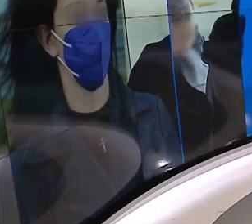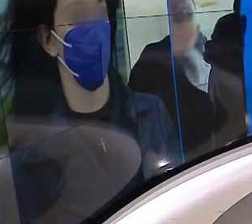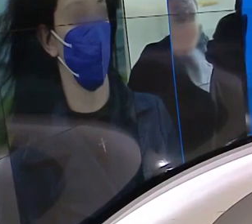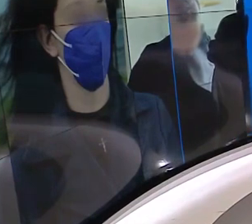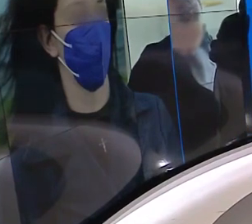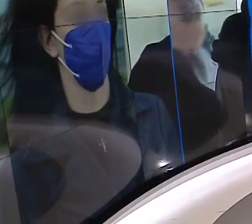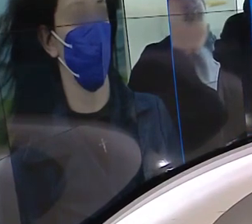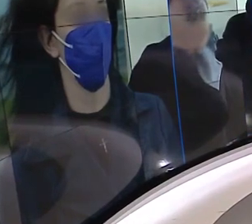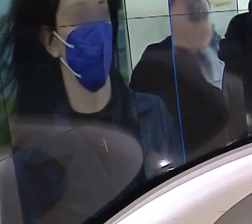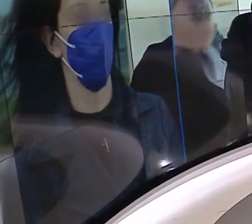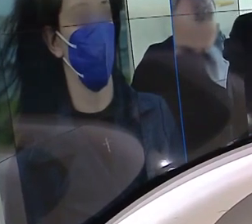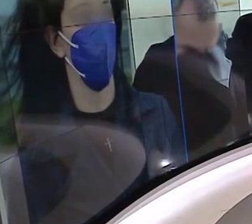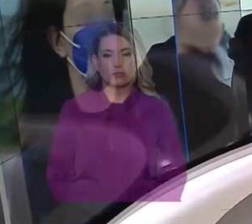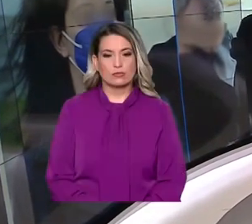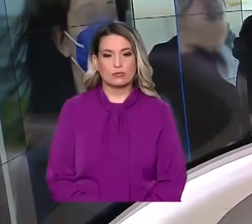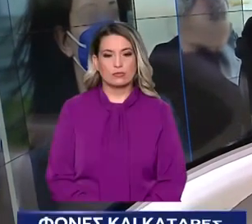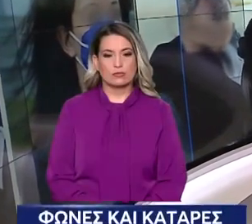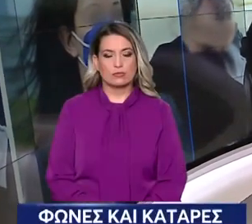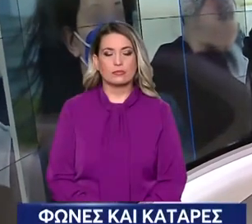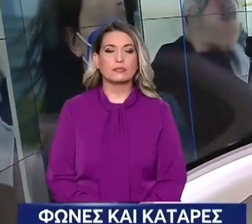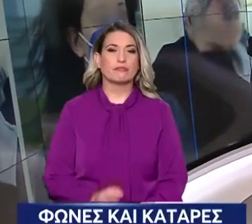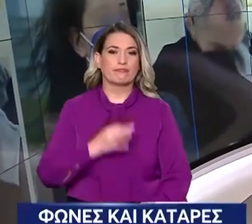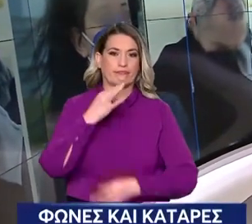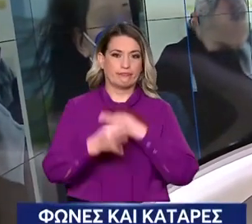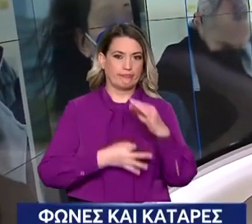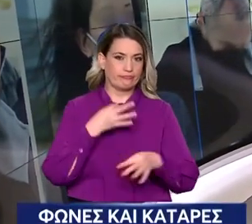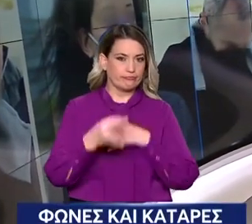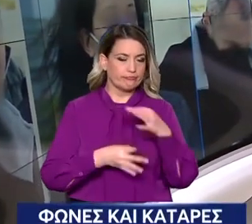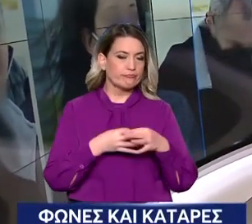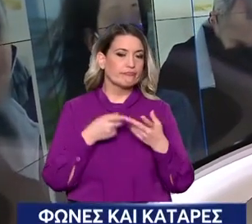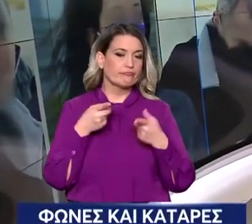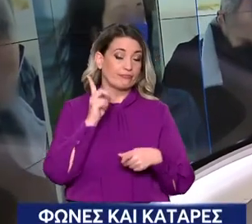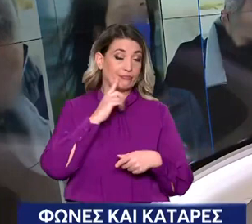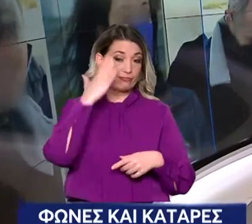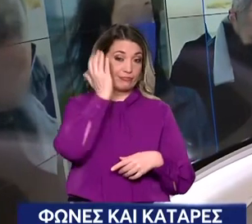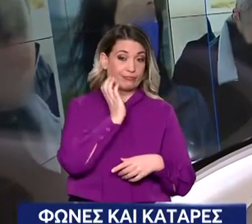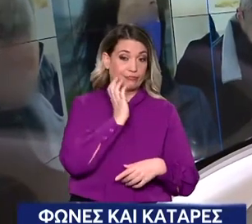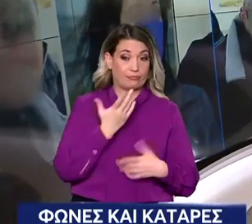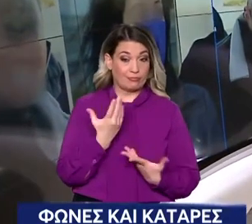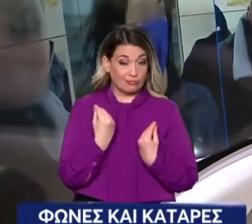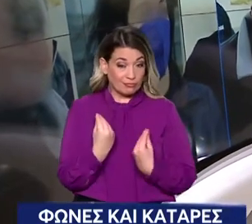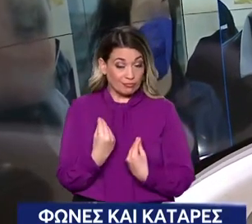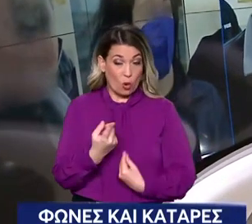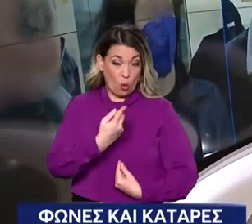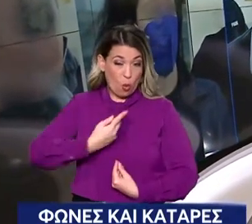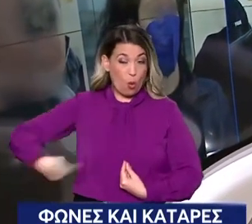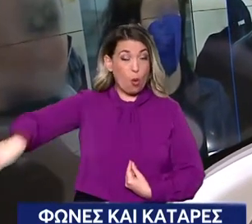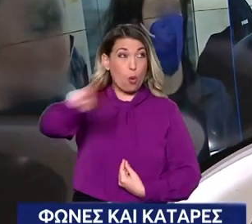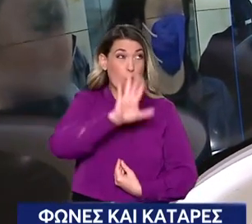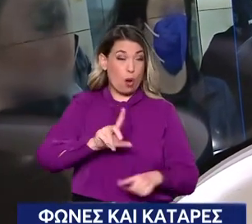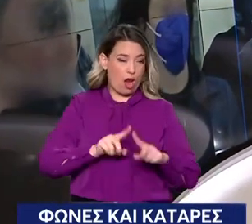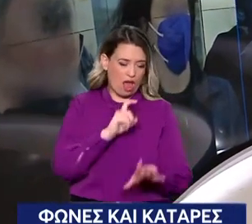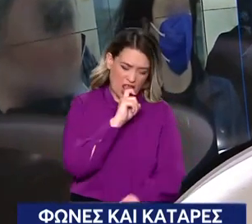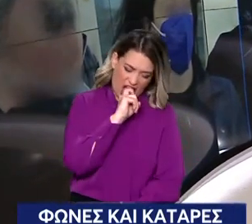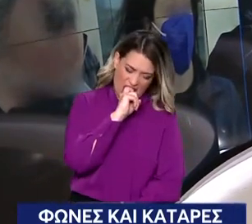πάντες το τι έγινε με αυτό το δχ μας έχει σοκάρει όλους σεξουαλική βία και εκμετάλλευση που που υπέστη αυτό το παιδί έτσι ένα άχρονο